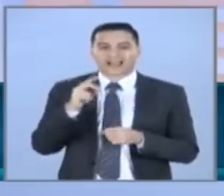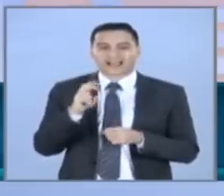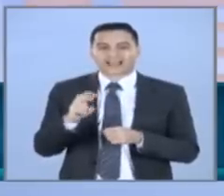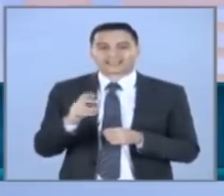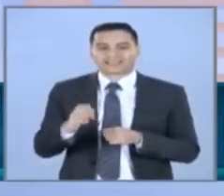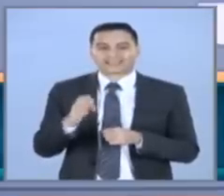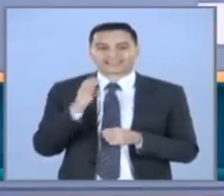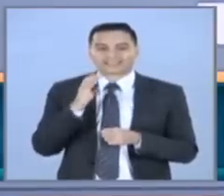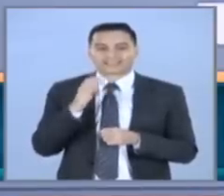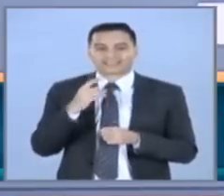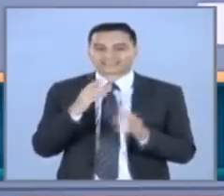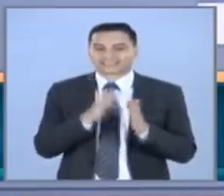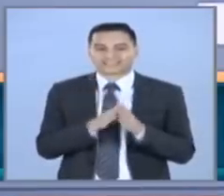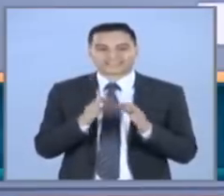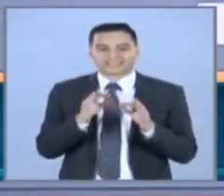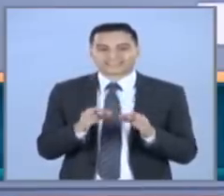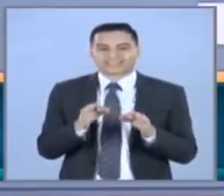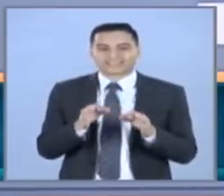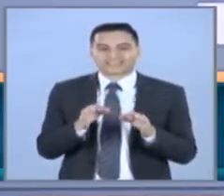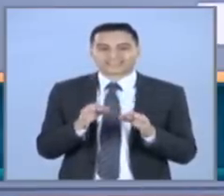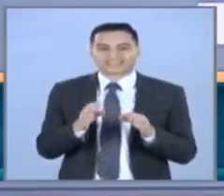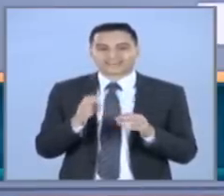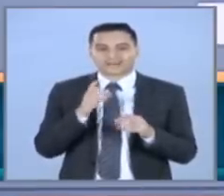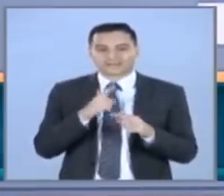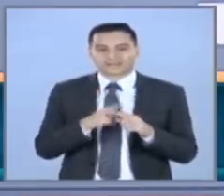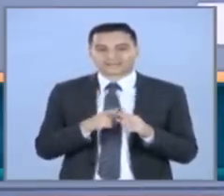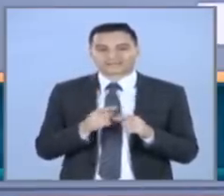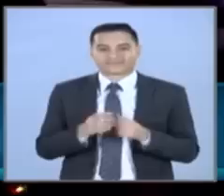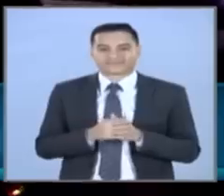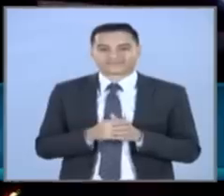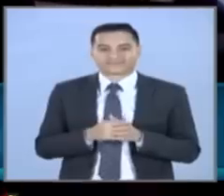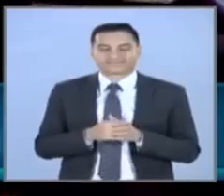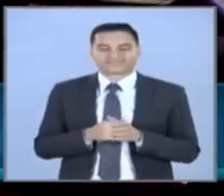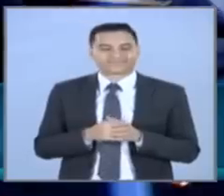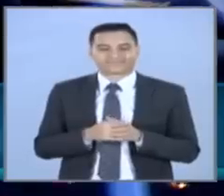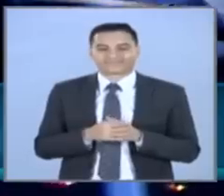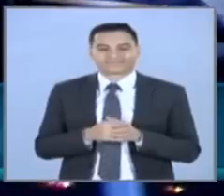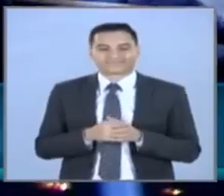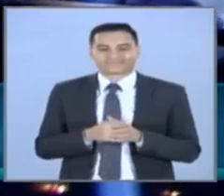نبتون للأسف الشديد إجابة خاطئة.